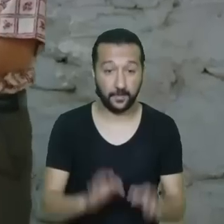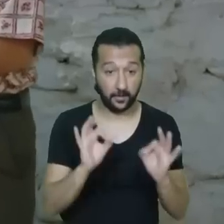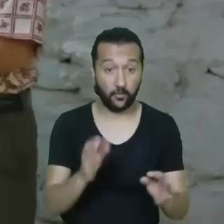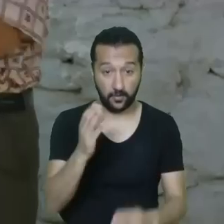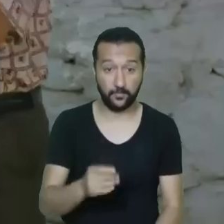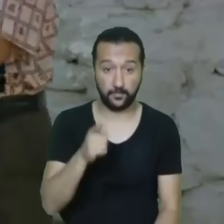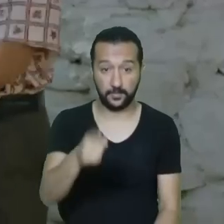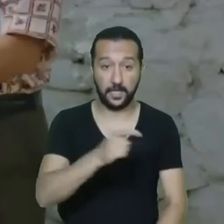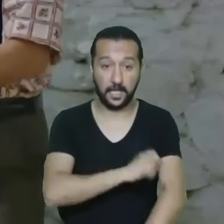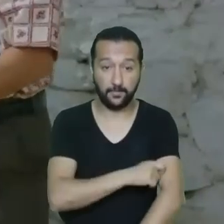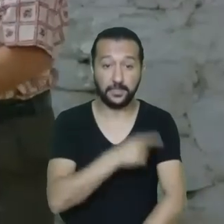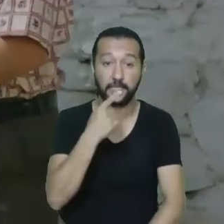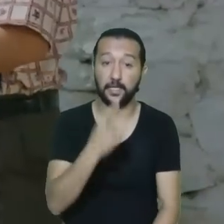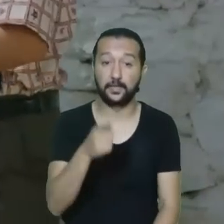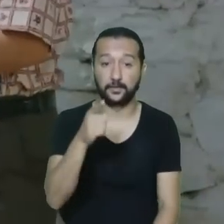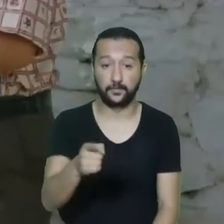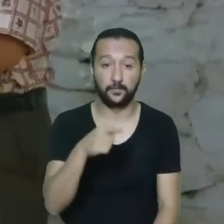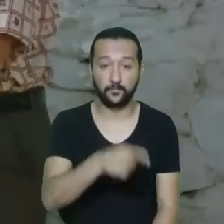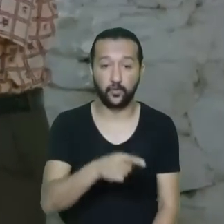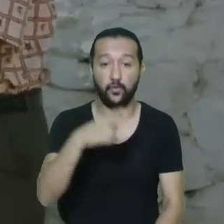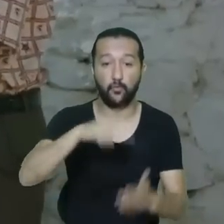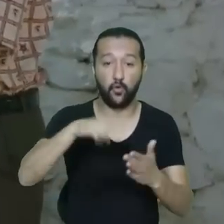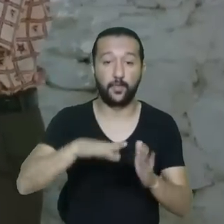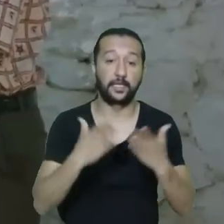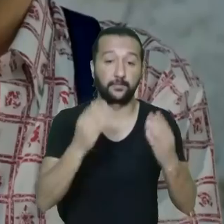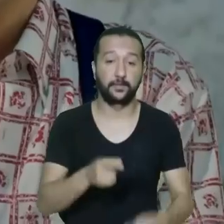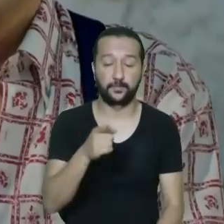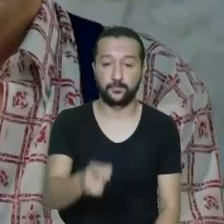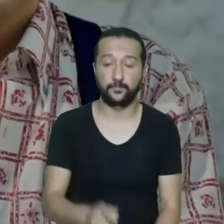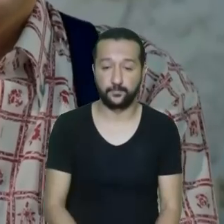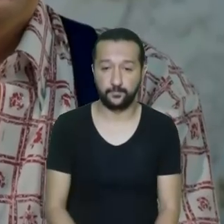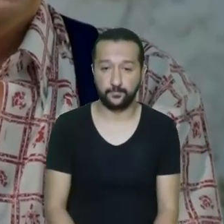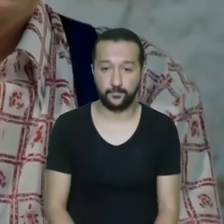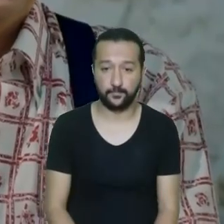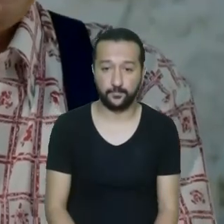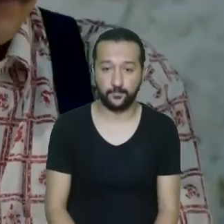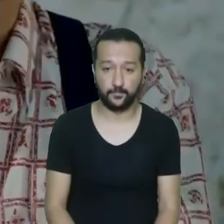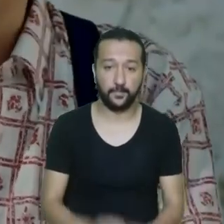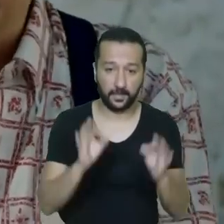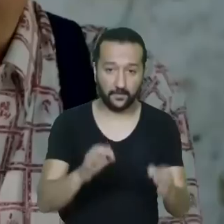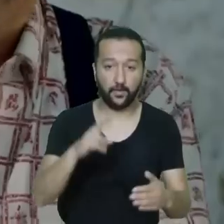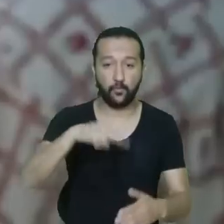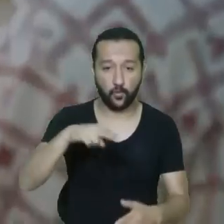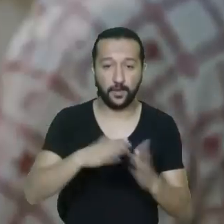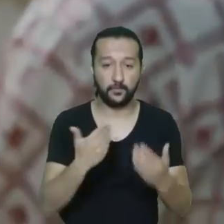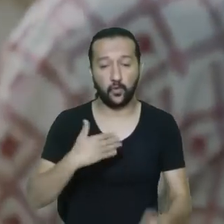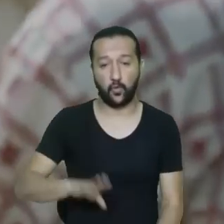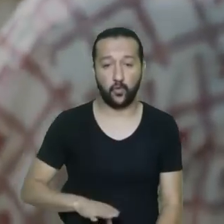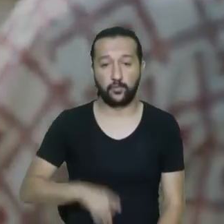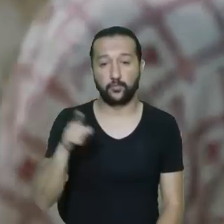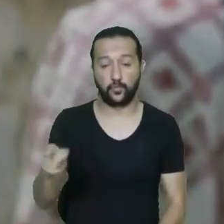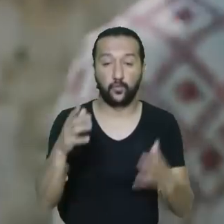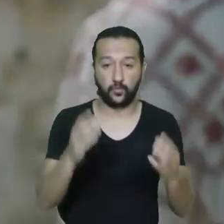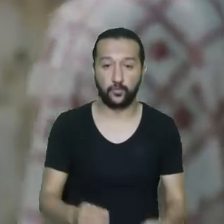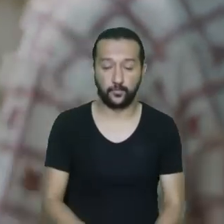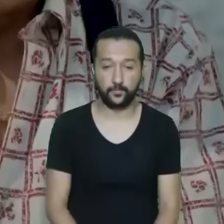Öyle mi? Almanca derken? Bunlar boyama kitabı yalnız. Evet boyama kitabı. Bunlar benim oğlanın kitapları